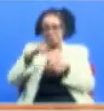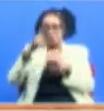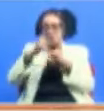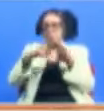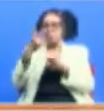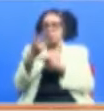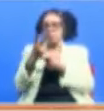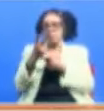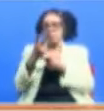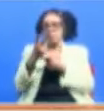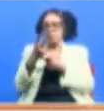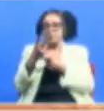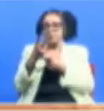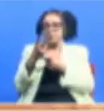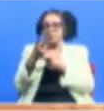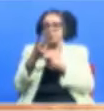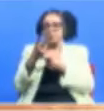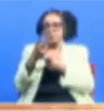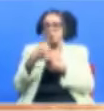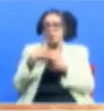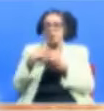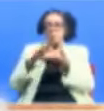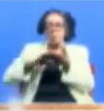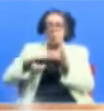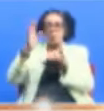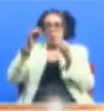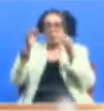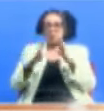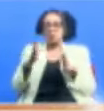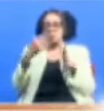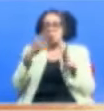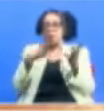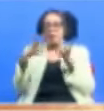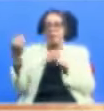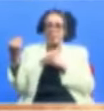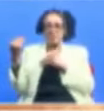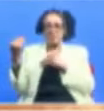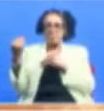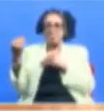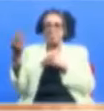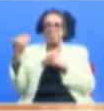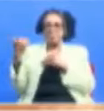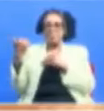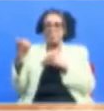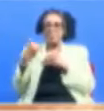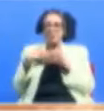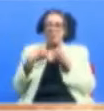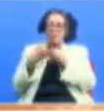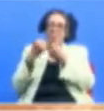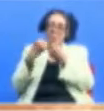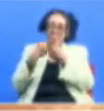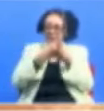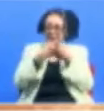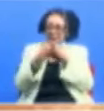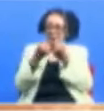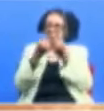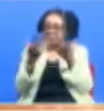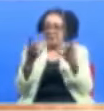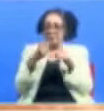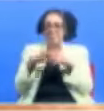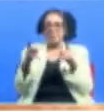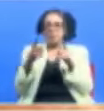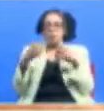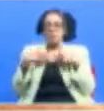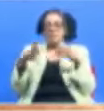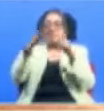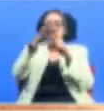mass exodus of the teachers who are not from here. So there had been many challenges, but thank God we are here and we